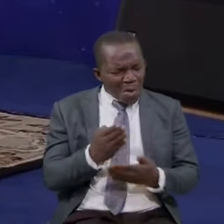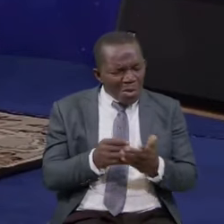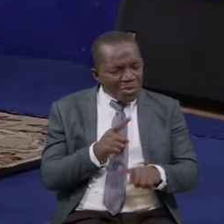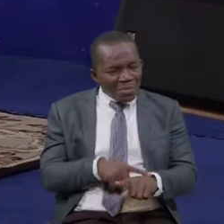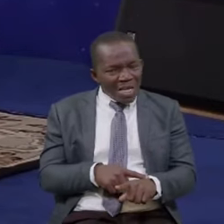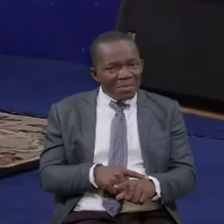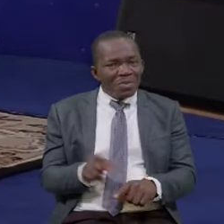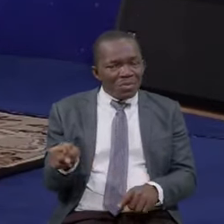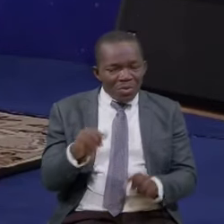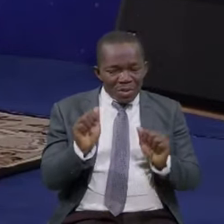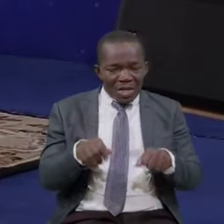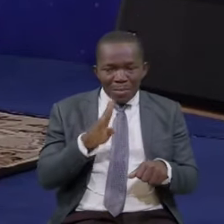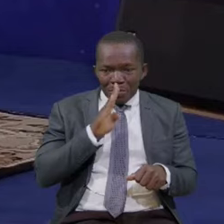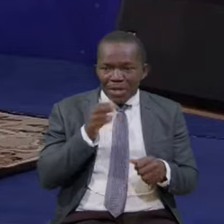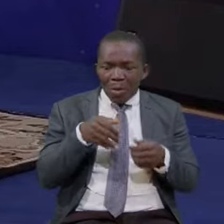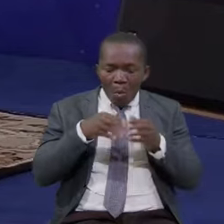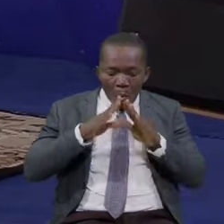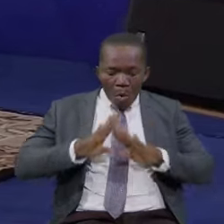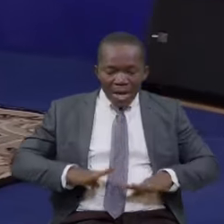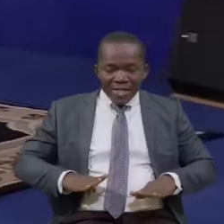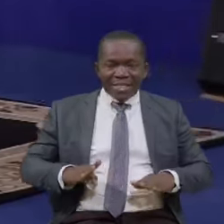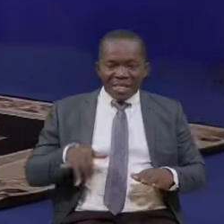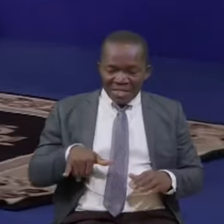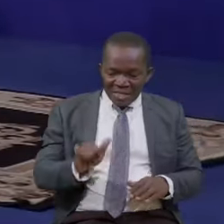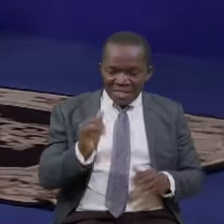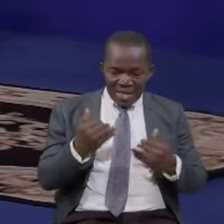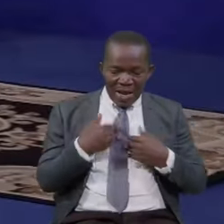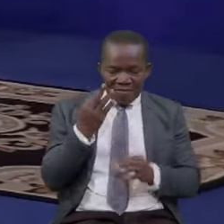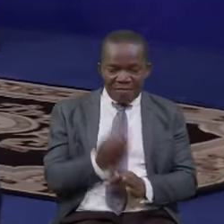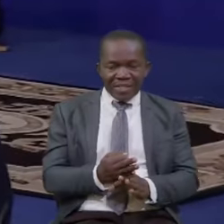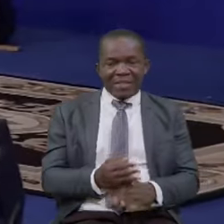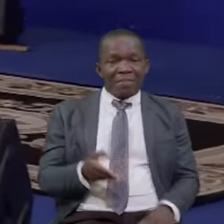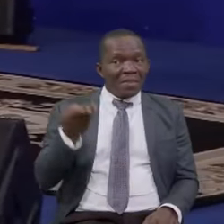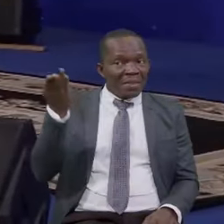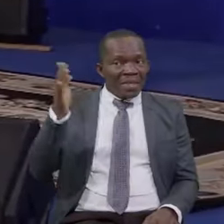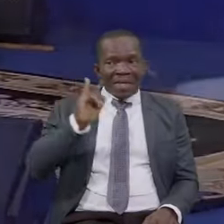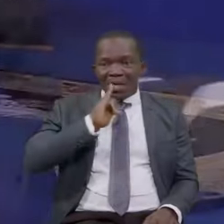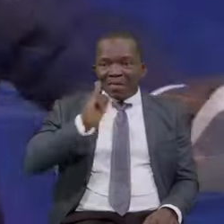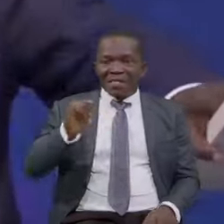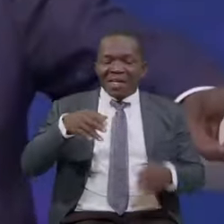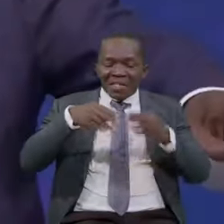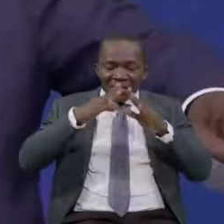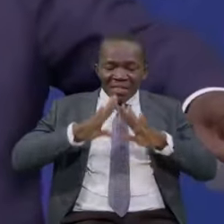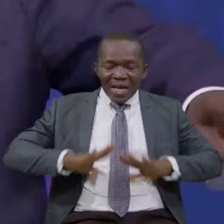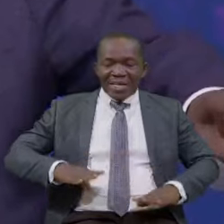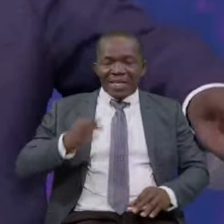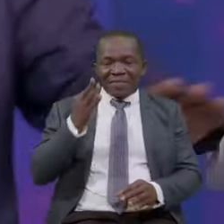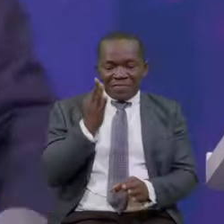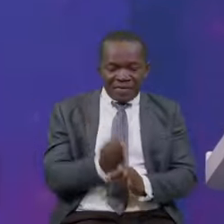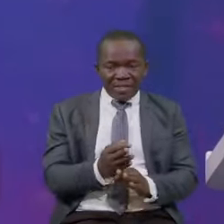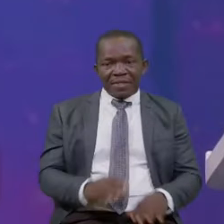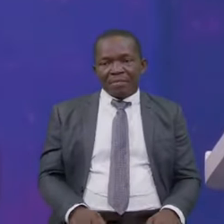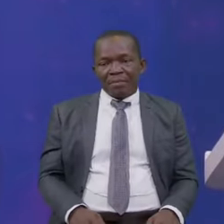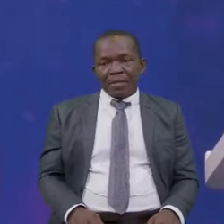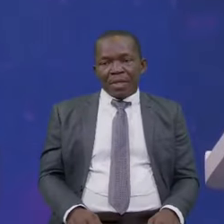dire la foi silencieuse la foi quicrit quand vous êtes autour des m de Jericho vous